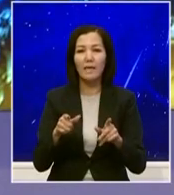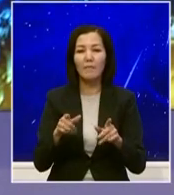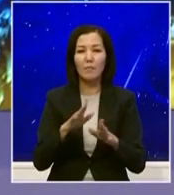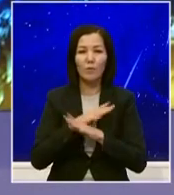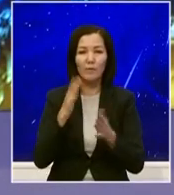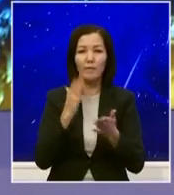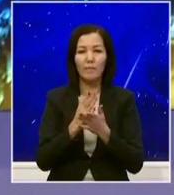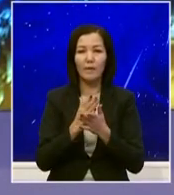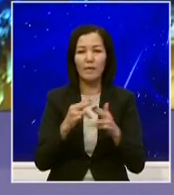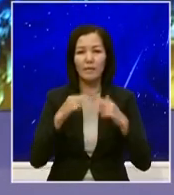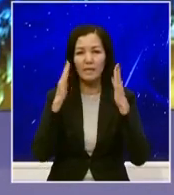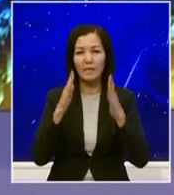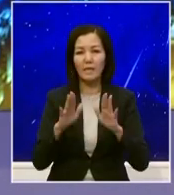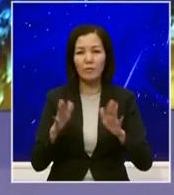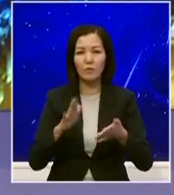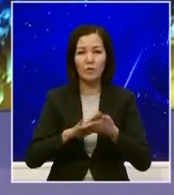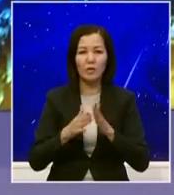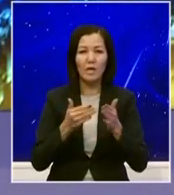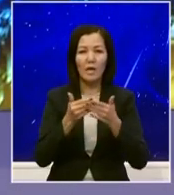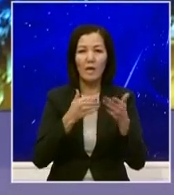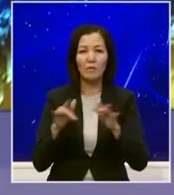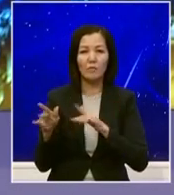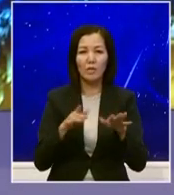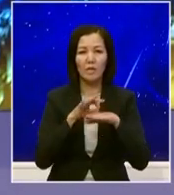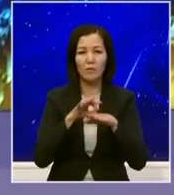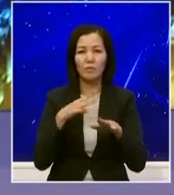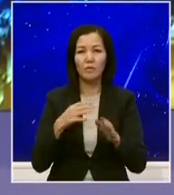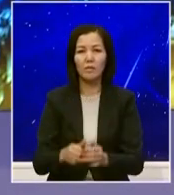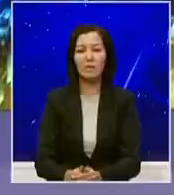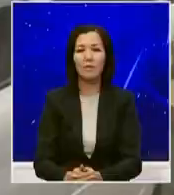бар, осыны ескерген жергілікті төтеншеліктер алдын алу шараларын өткізді.